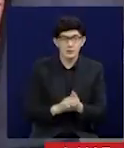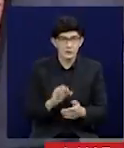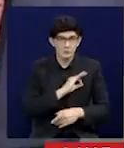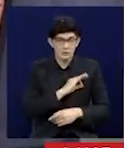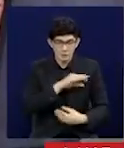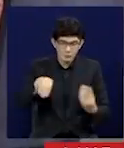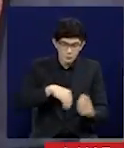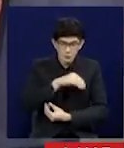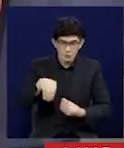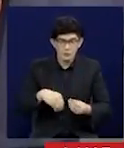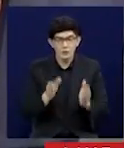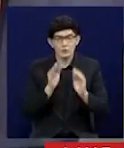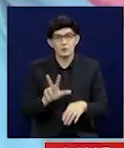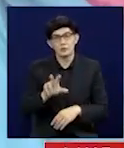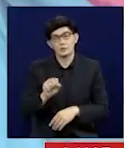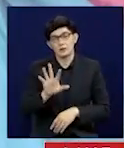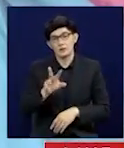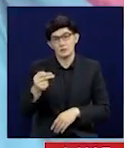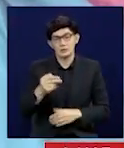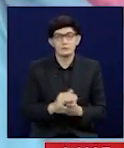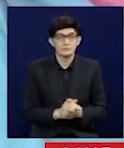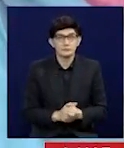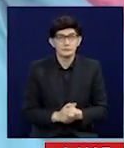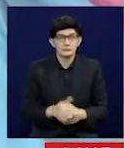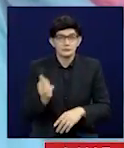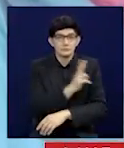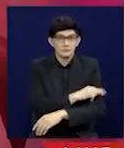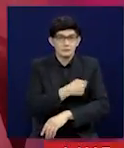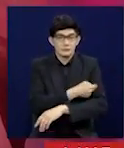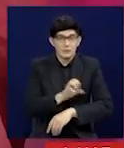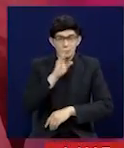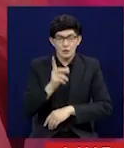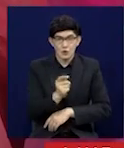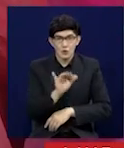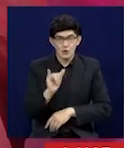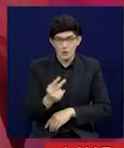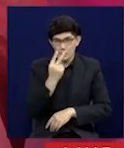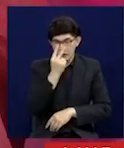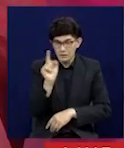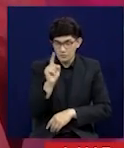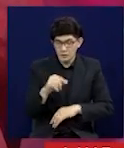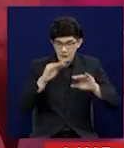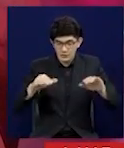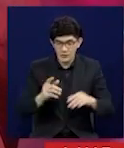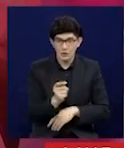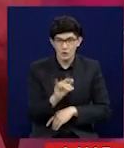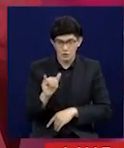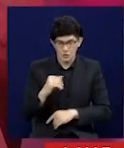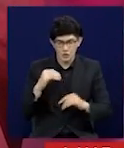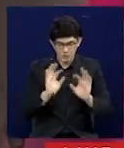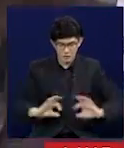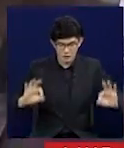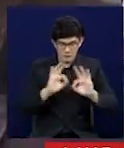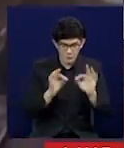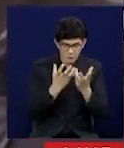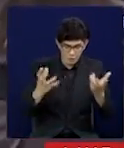ปีประมาณ 350,000 คนนายแพทย์ภูลลาภระบุว่าอย.เล็งเห็นว่านักเรียนอย.น้อยจะเป็นพลังสำคัญในการช่วยตรวจสอบผลิตภัณฑ์